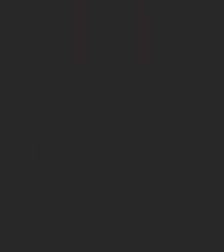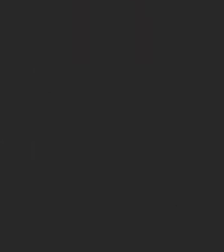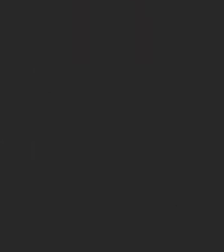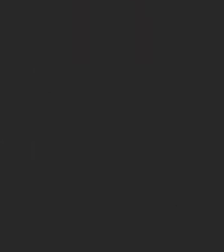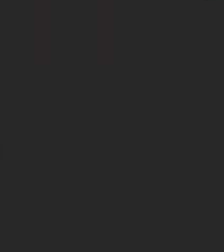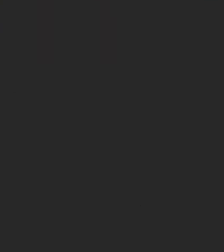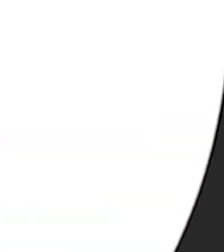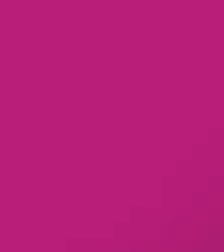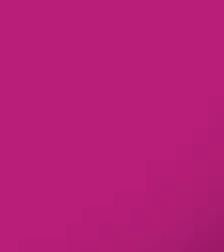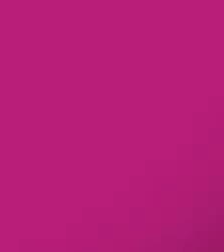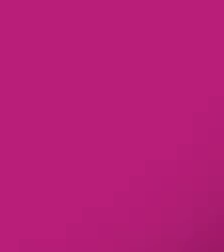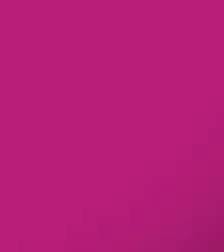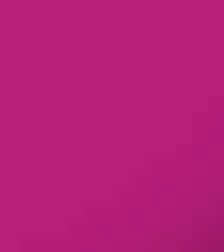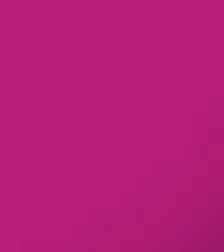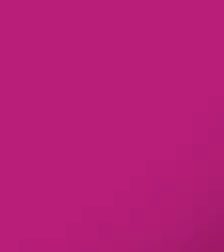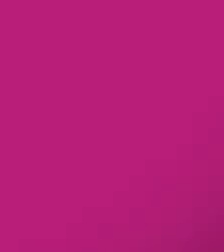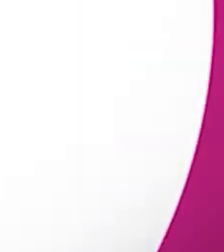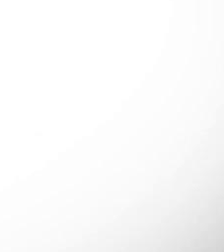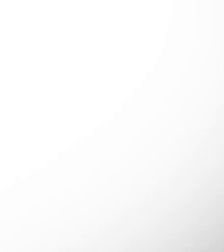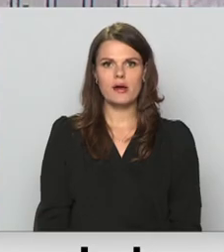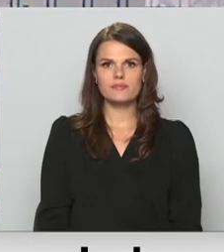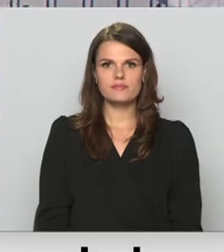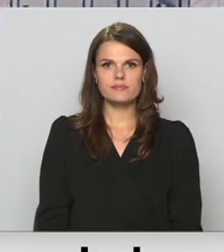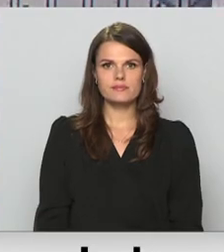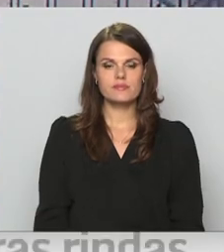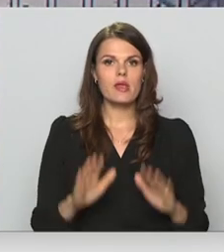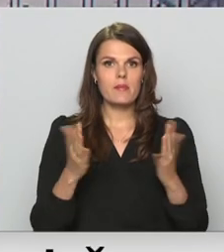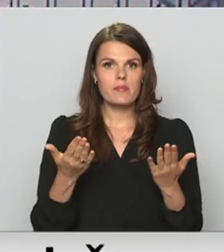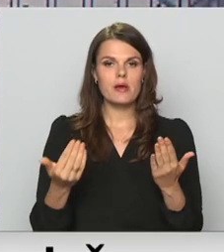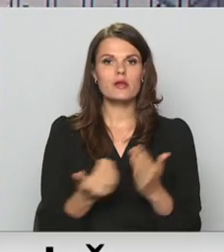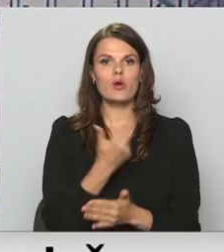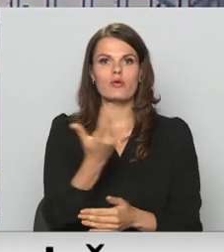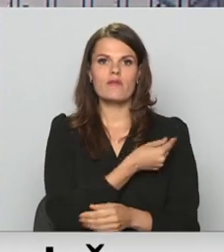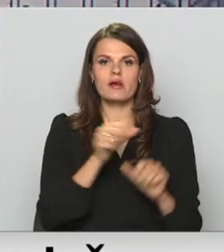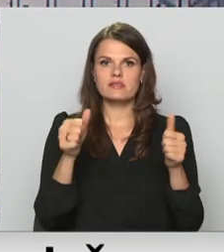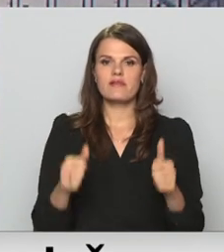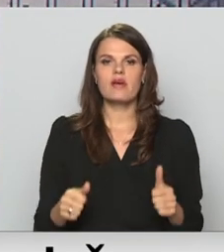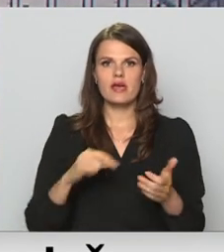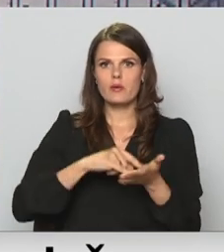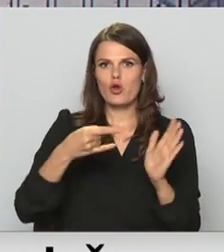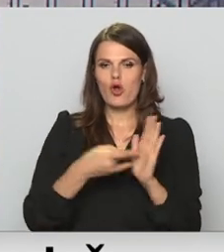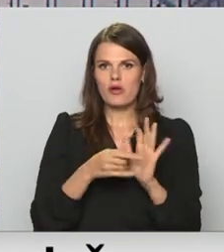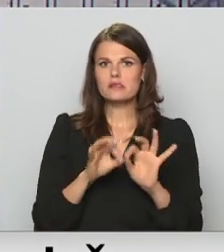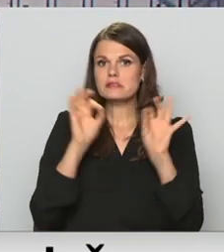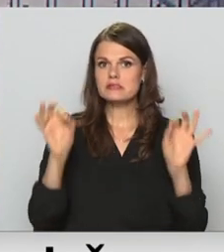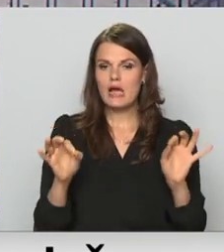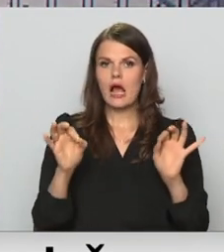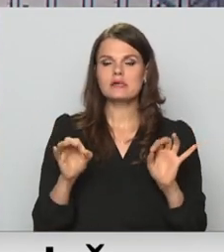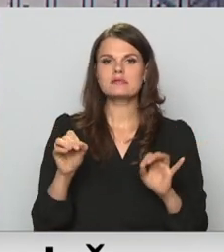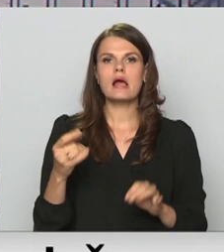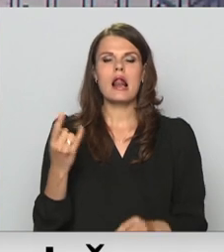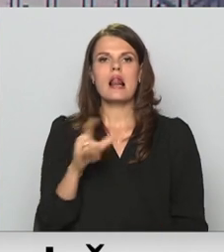Re, viss ēters ir te! Bet jauna vakcinācijas veida pilotprojekts uzsākts Līvāna